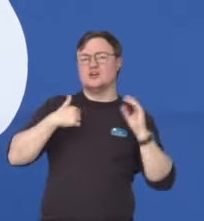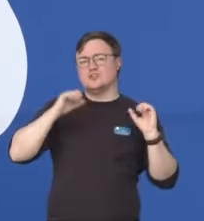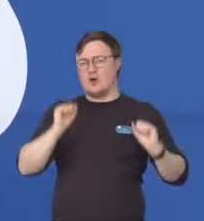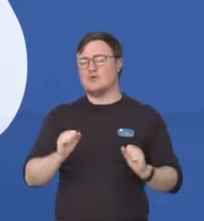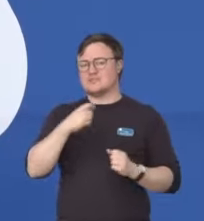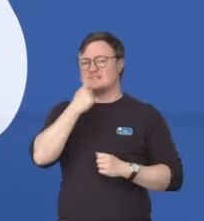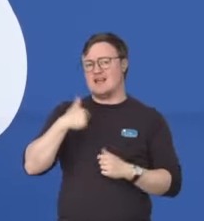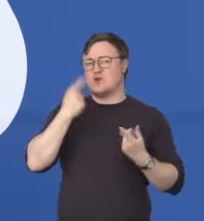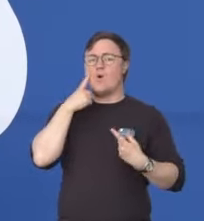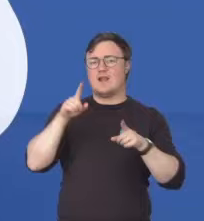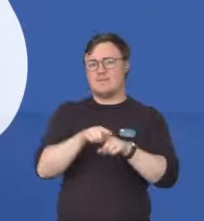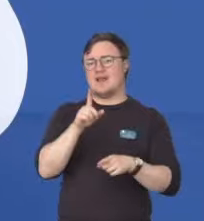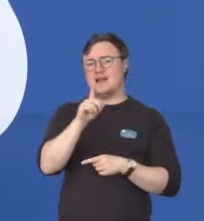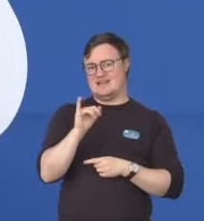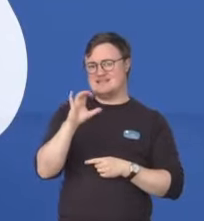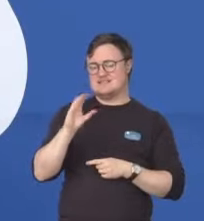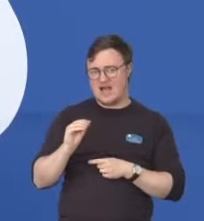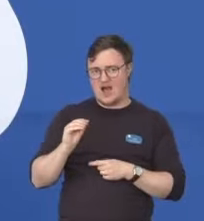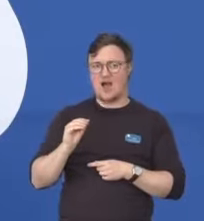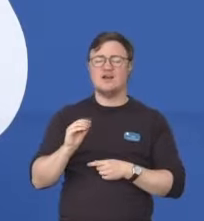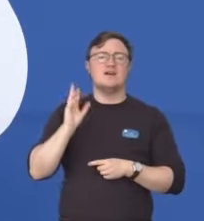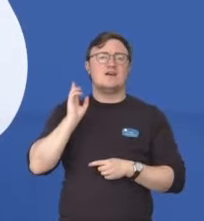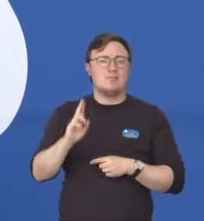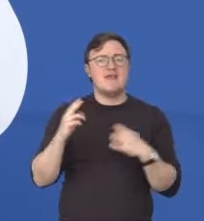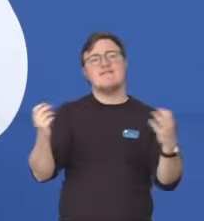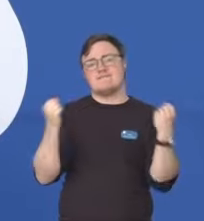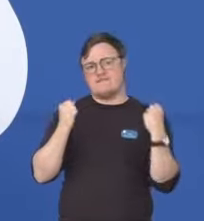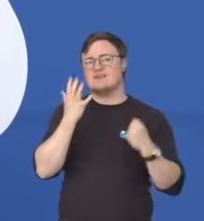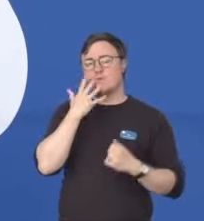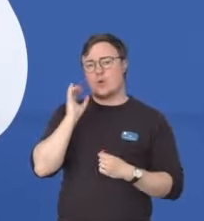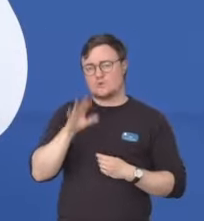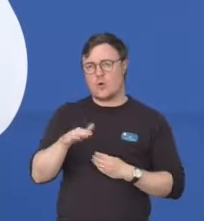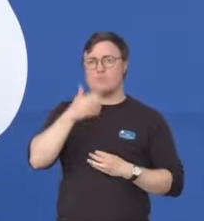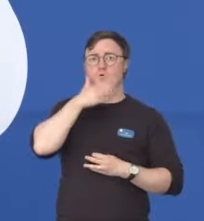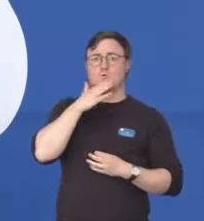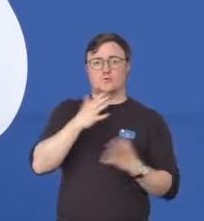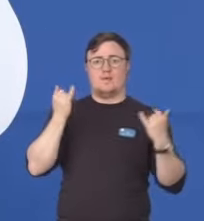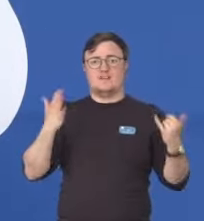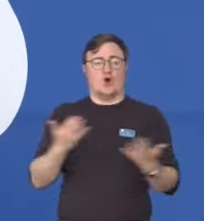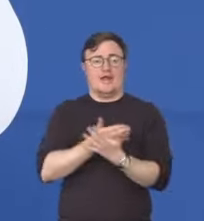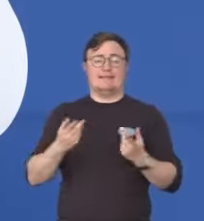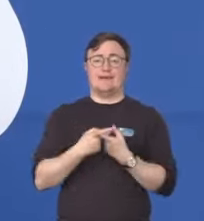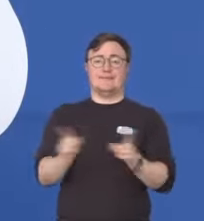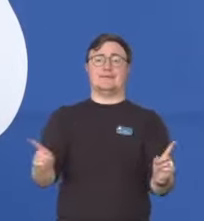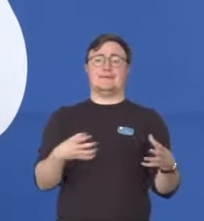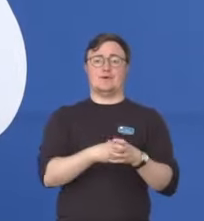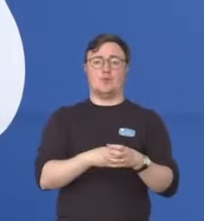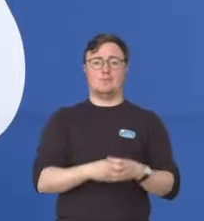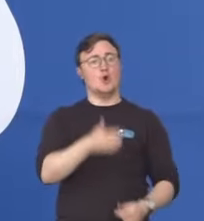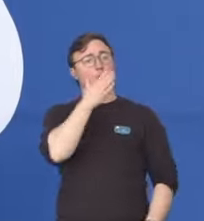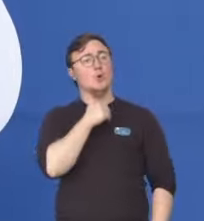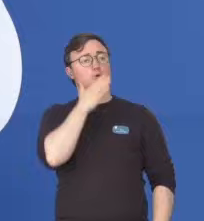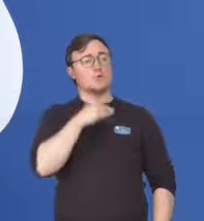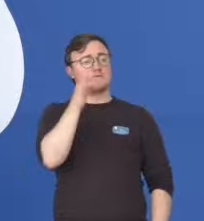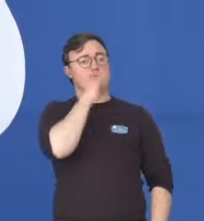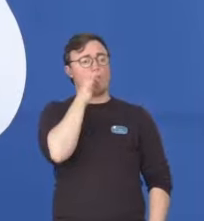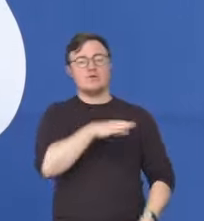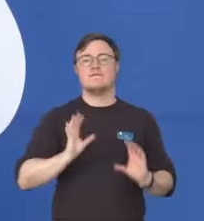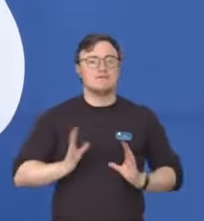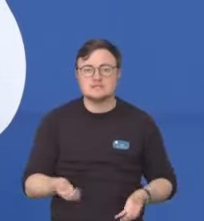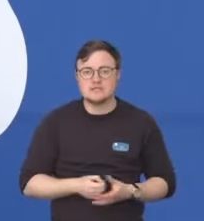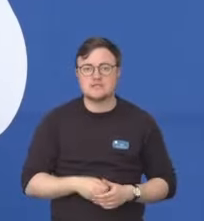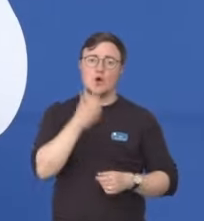med Lisa Nobo här om att det är superviktigt att prata om att alltså, unga är ingen särskild grupp. Alltså, det finns inga ungdomsfrågor. Ungdomar